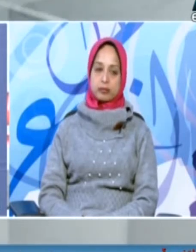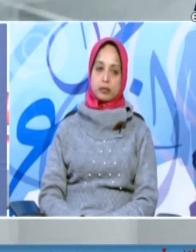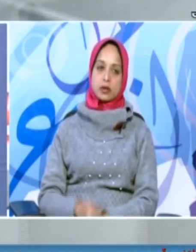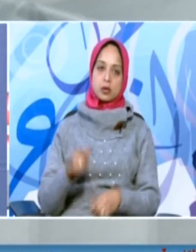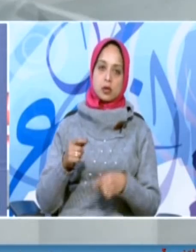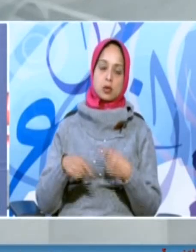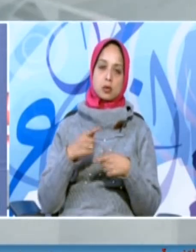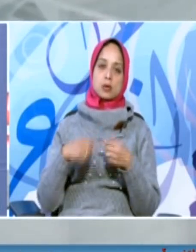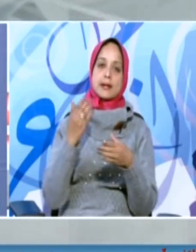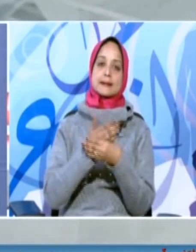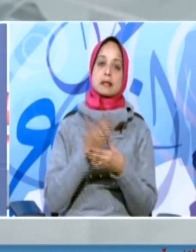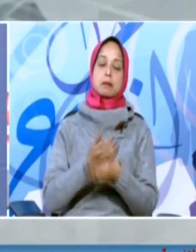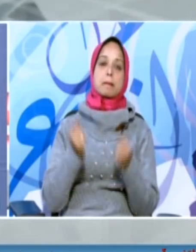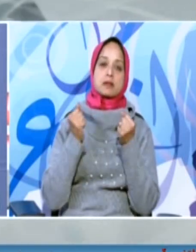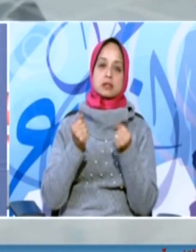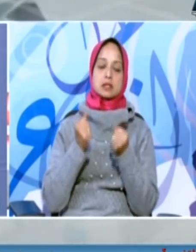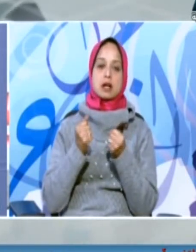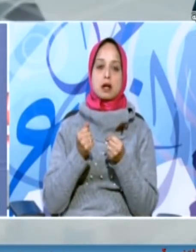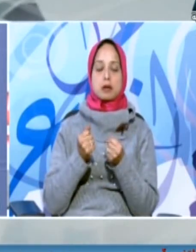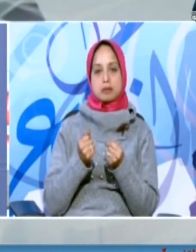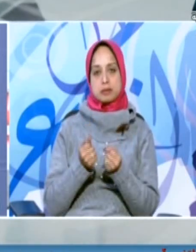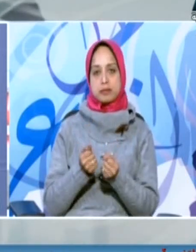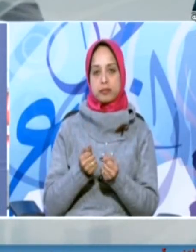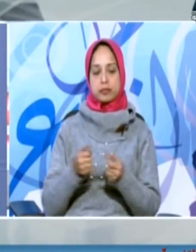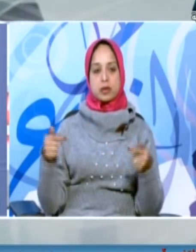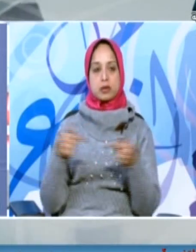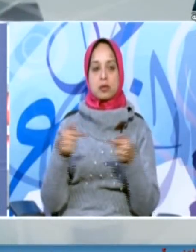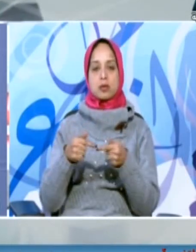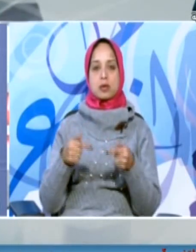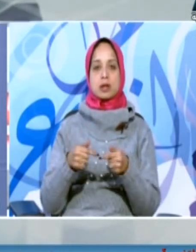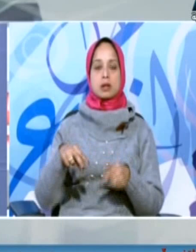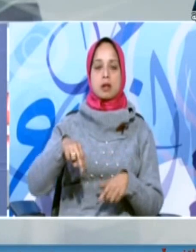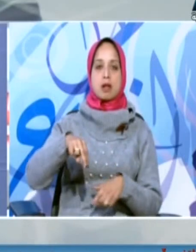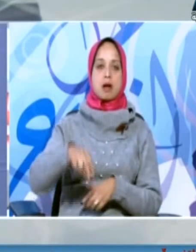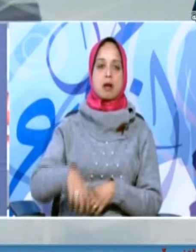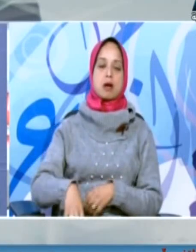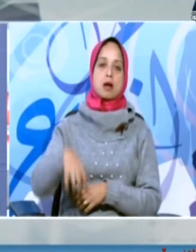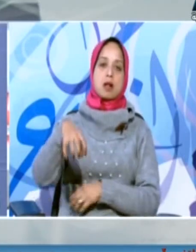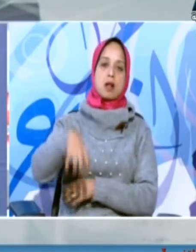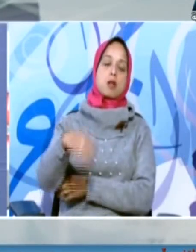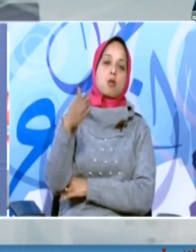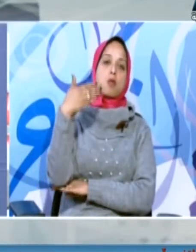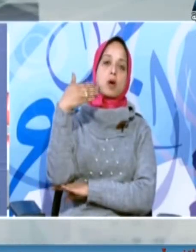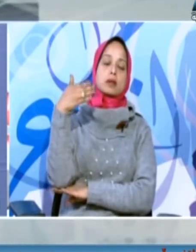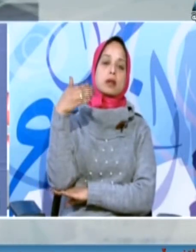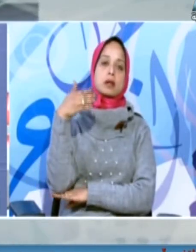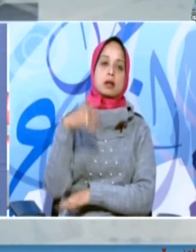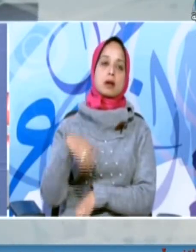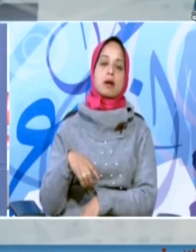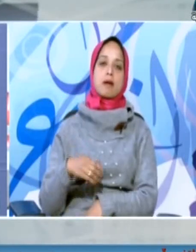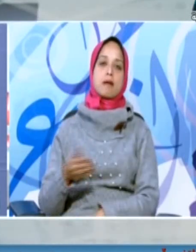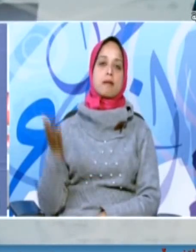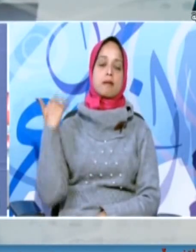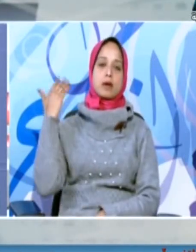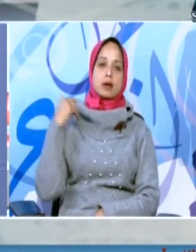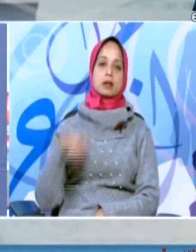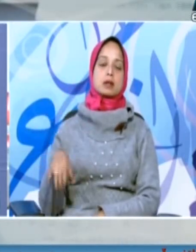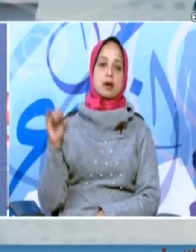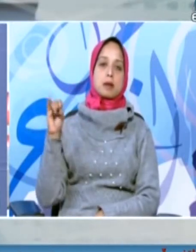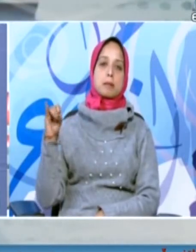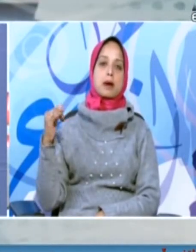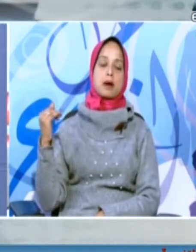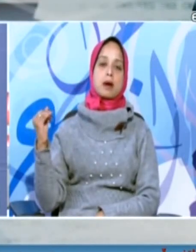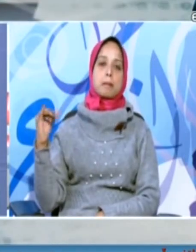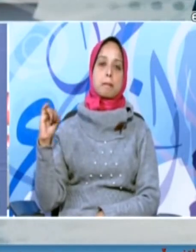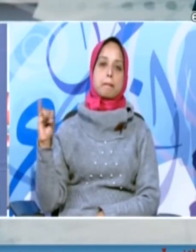الظروف الصعبه التي واجهت الحركه الوطنيه في عهد محمد فريد. وضح الظروف